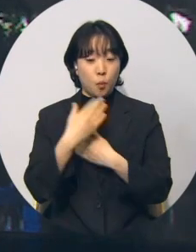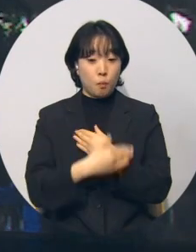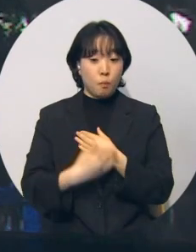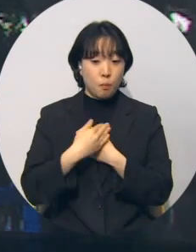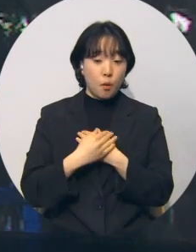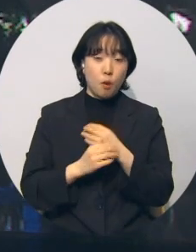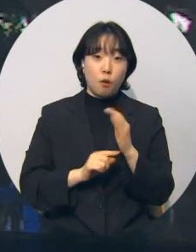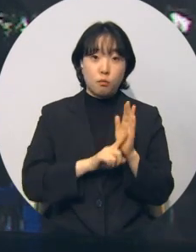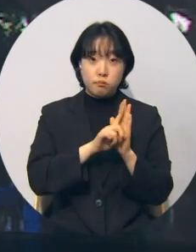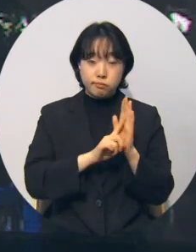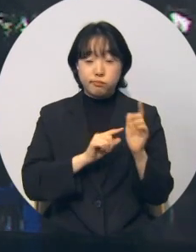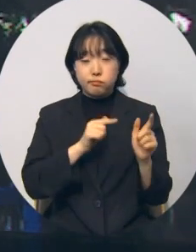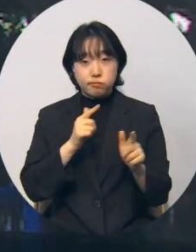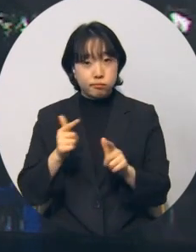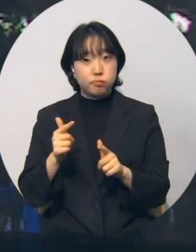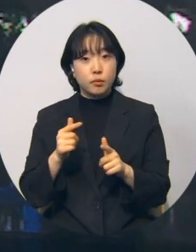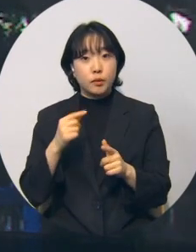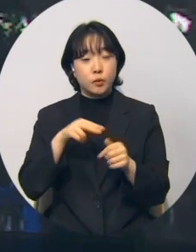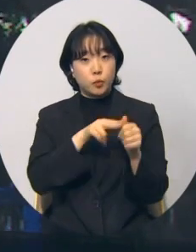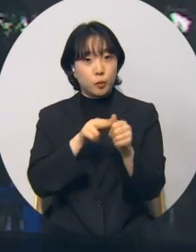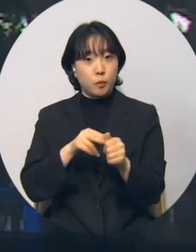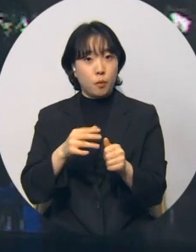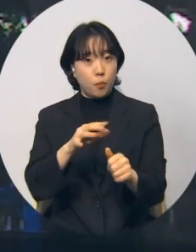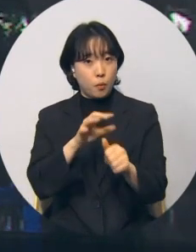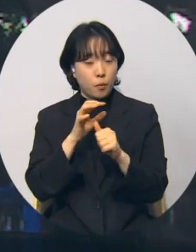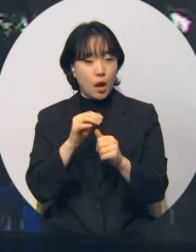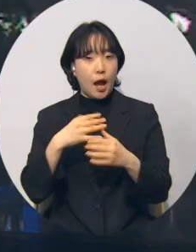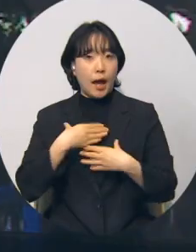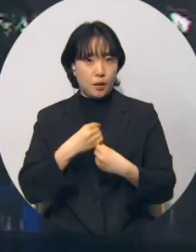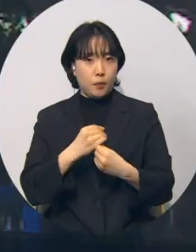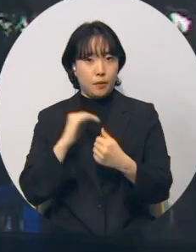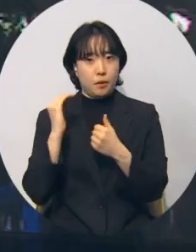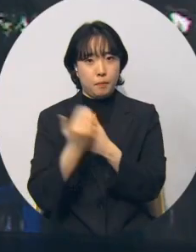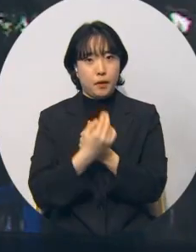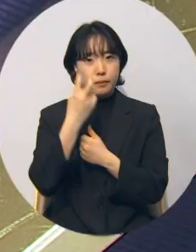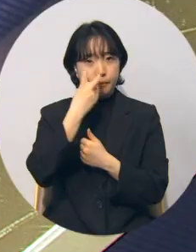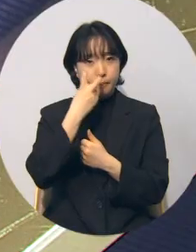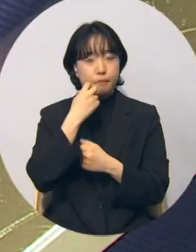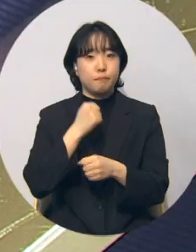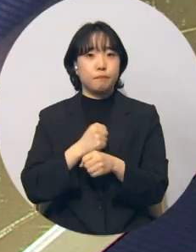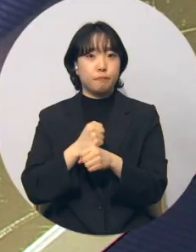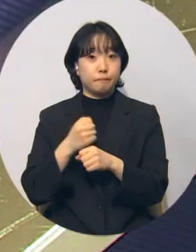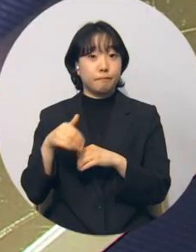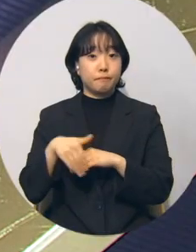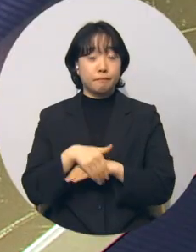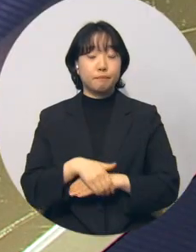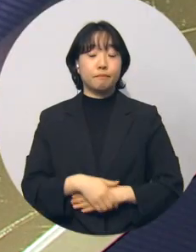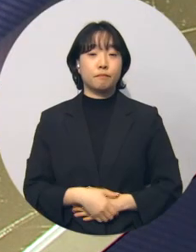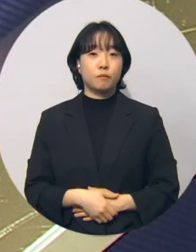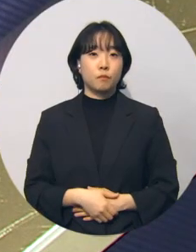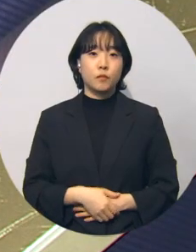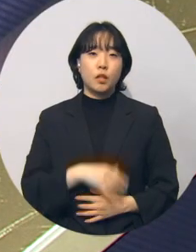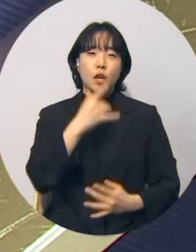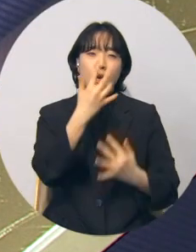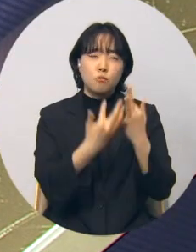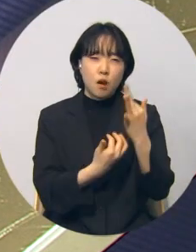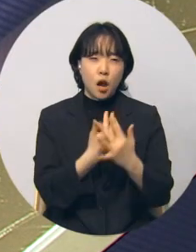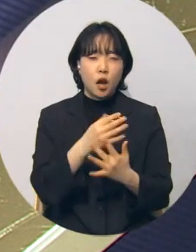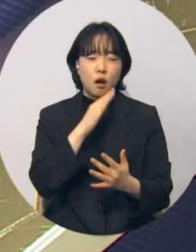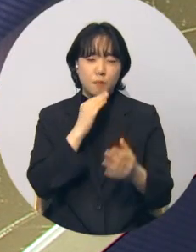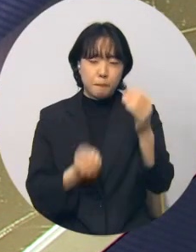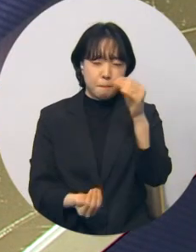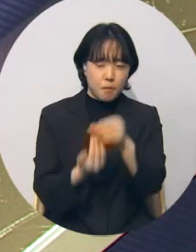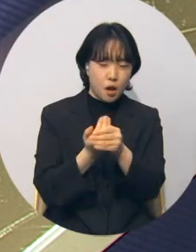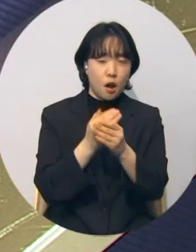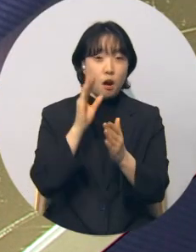통한 실시간 안전 관리 시스템도 도입할 계획입니다 화제나 자연재난 현장에서